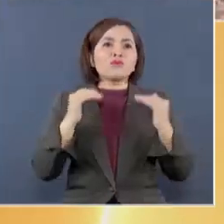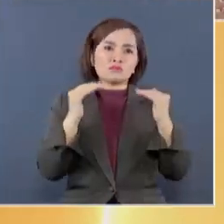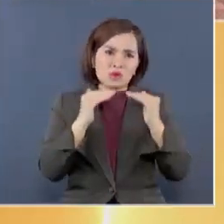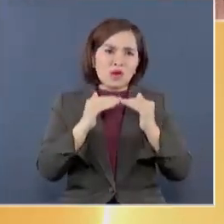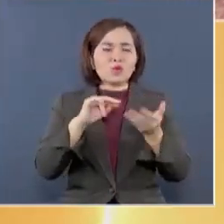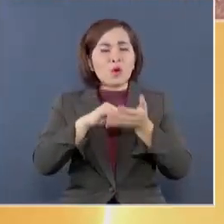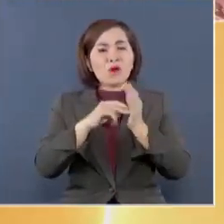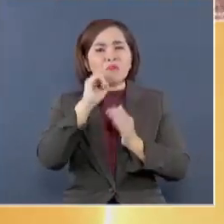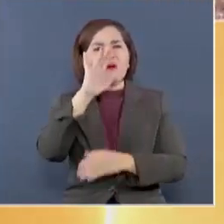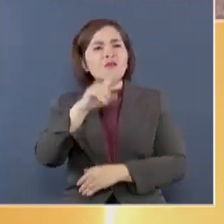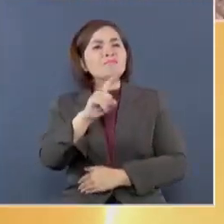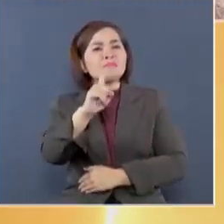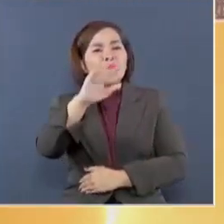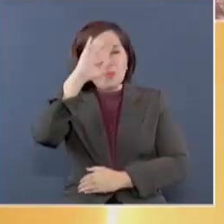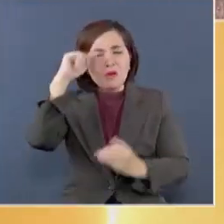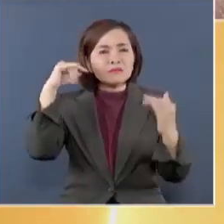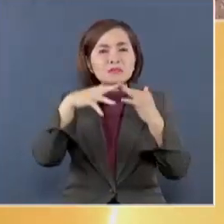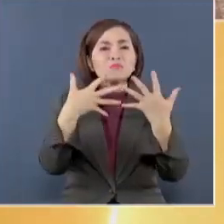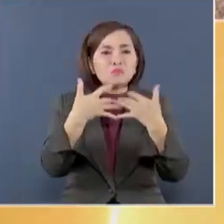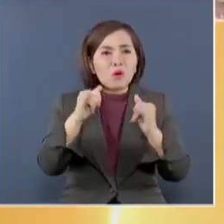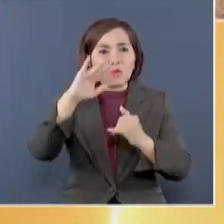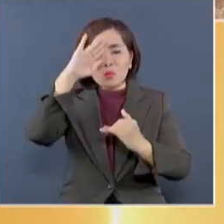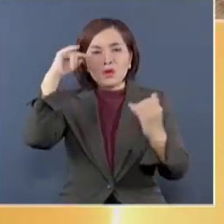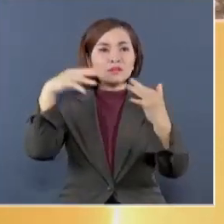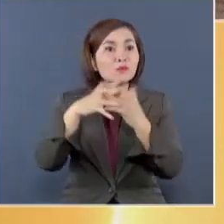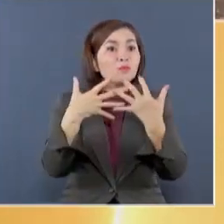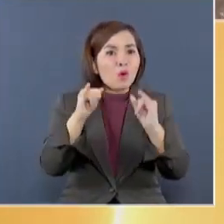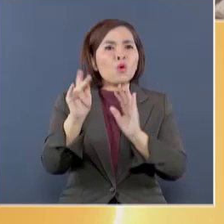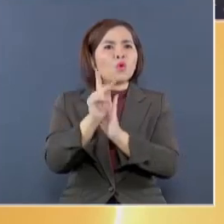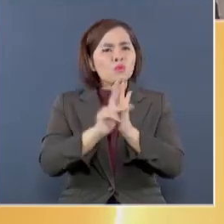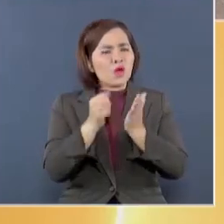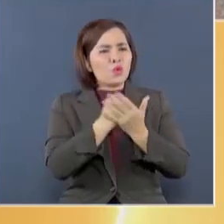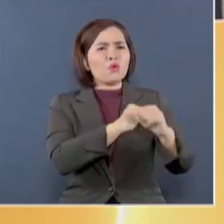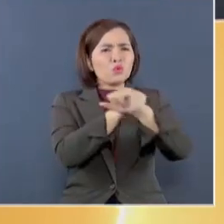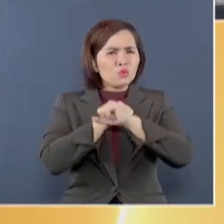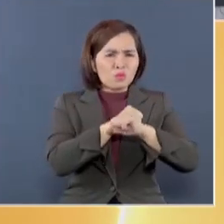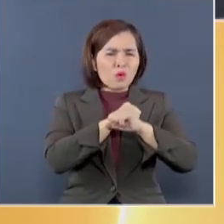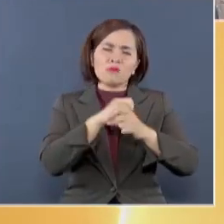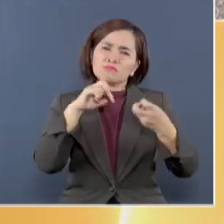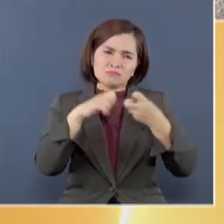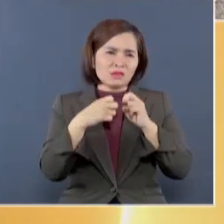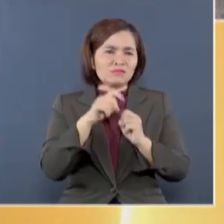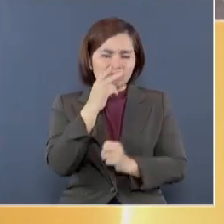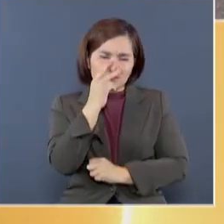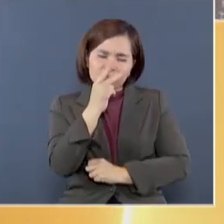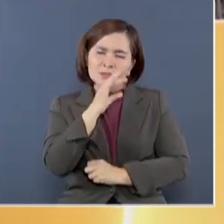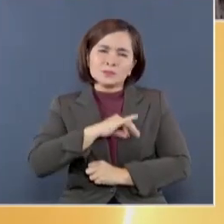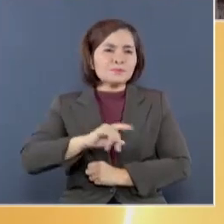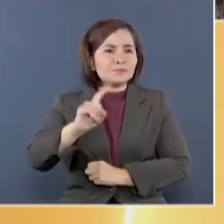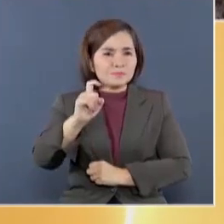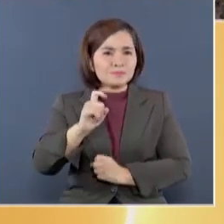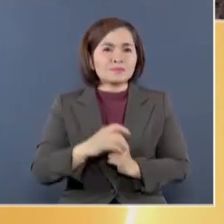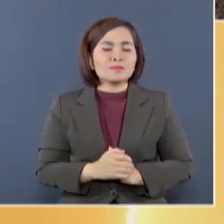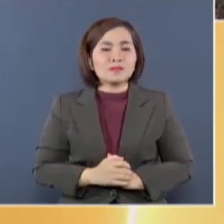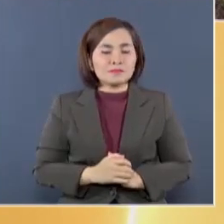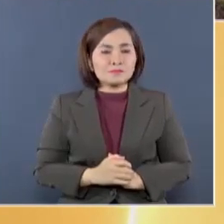ม่ใช่อ้างว่าป่วยจิตเวชป่วยจิตแล้วกฎหมายเราก็ให้การคุ้มครองนี่คือมุมของเมียของหมวดอีทนะฮะที่